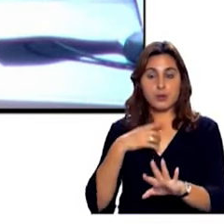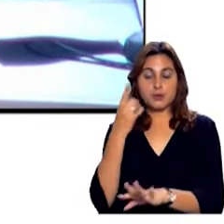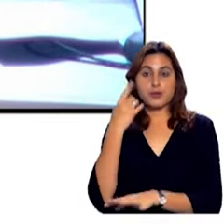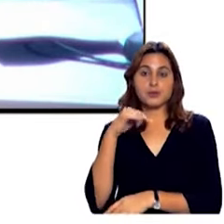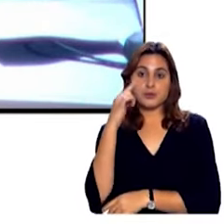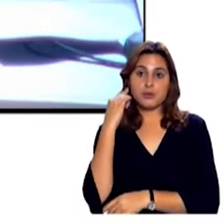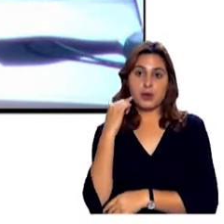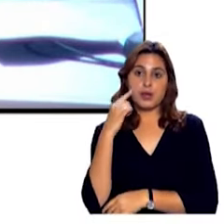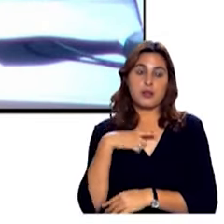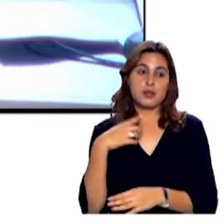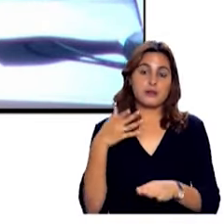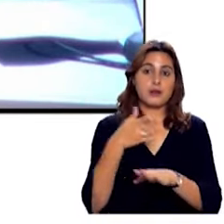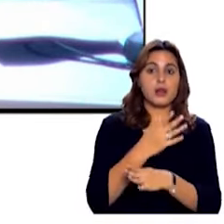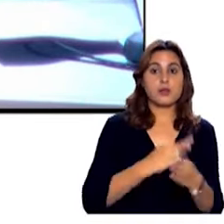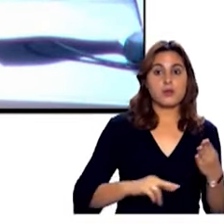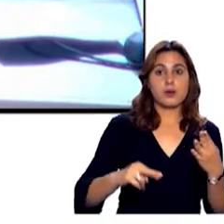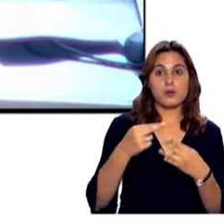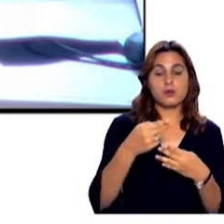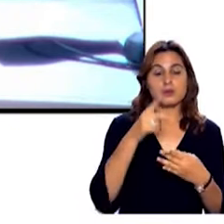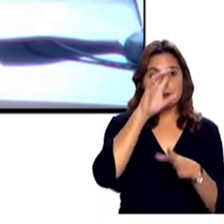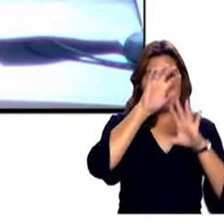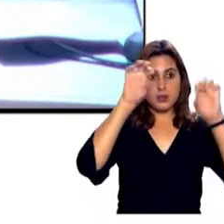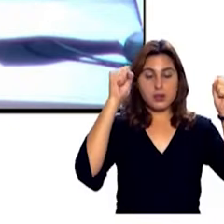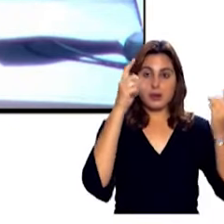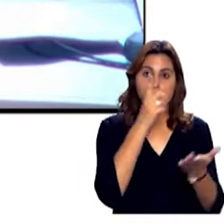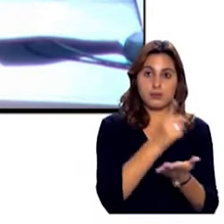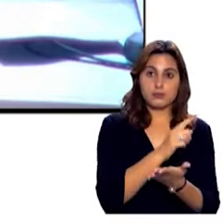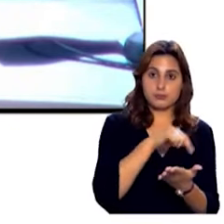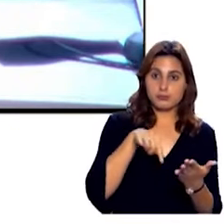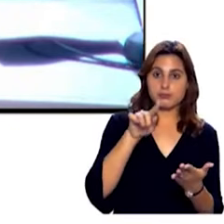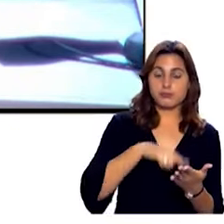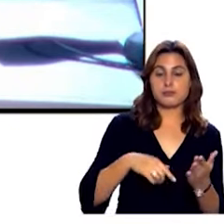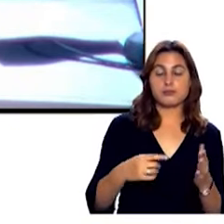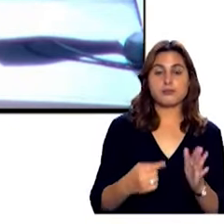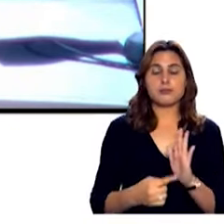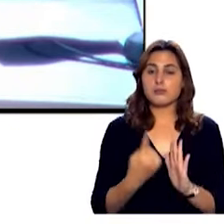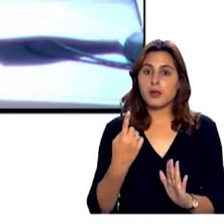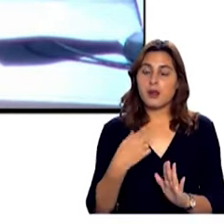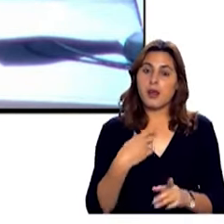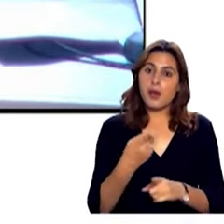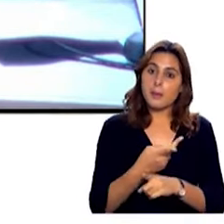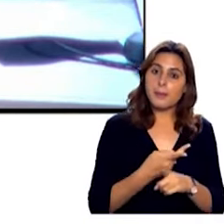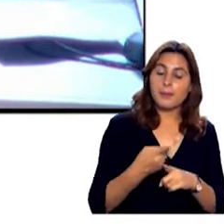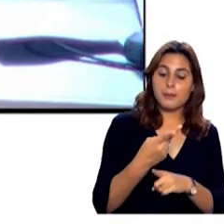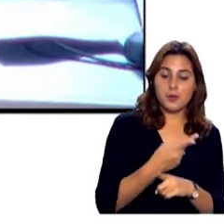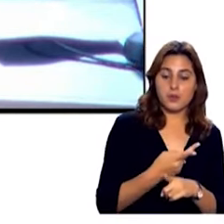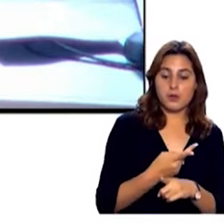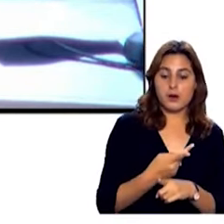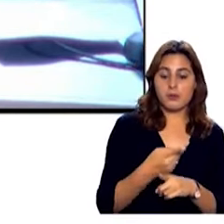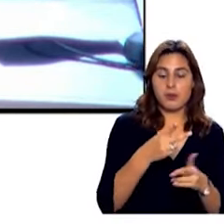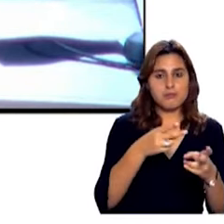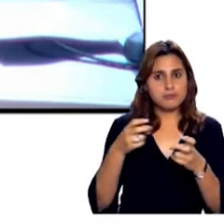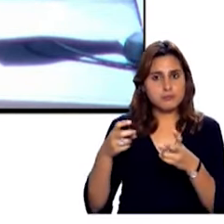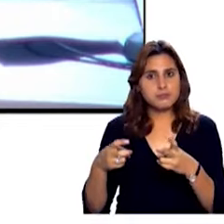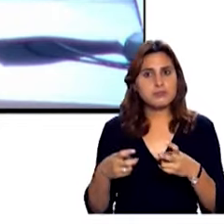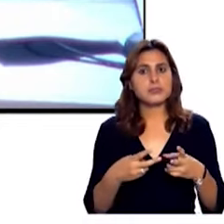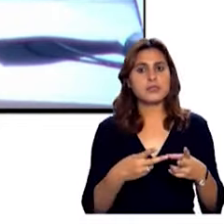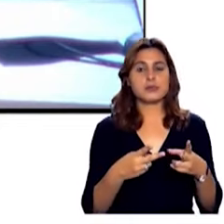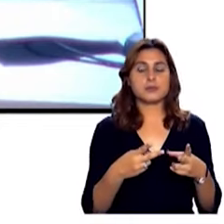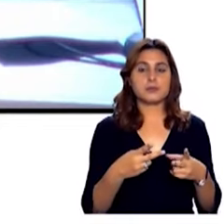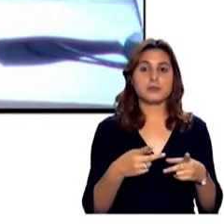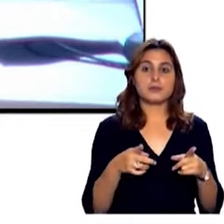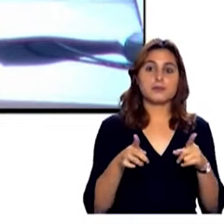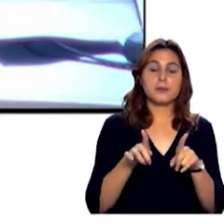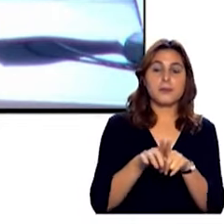Premier réflexe c'est d'aller chercher les précédents jurispruden ET de citer les arrêts de la cour de cassation